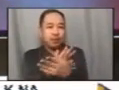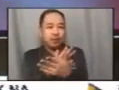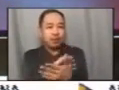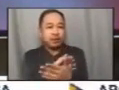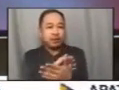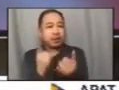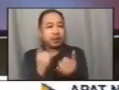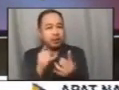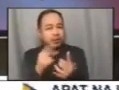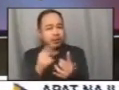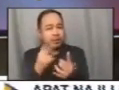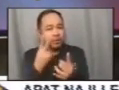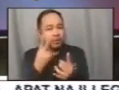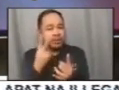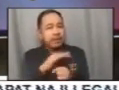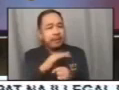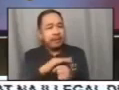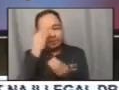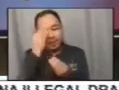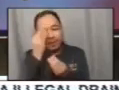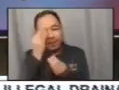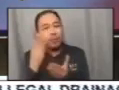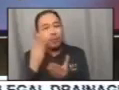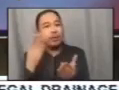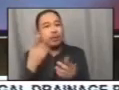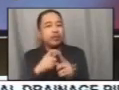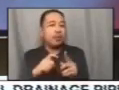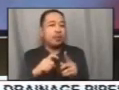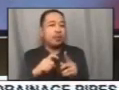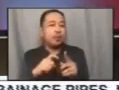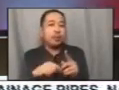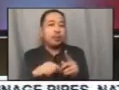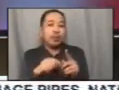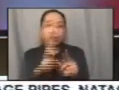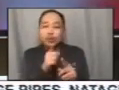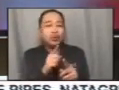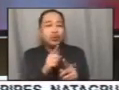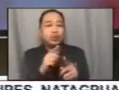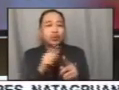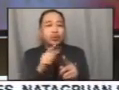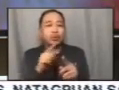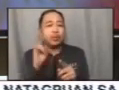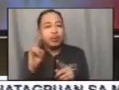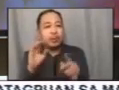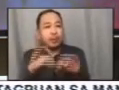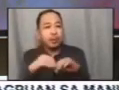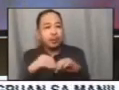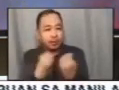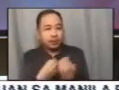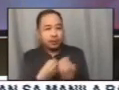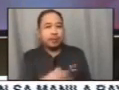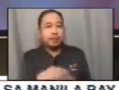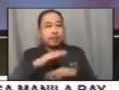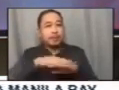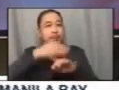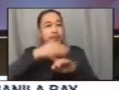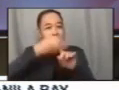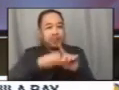at sa ginagawang vaccine procurement na pamalaan upang labanan ito. Rise and shine, Yusek Vega.